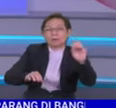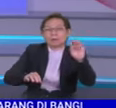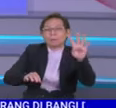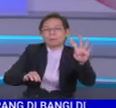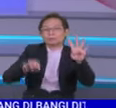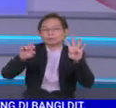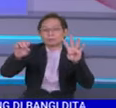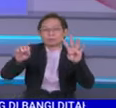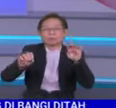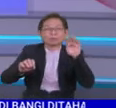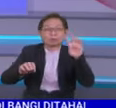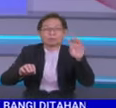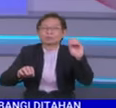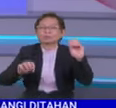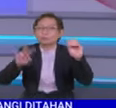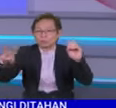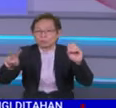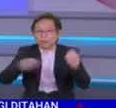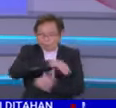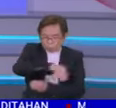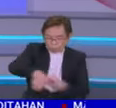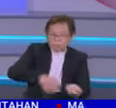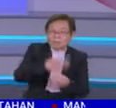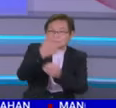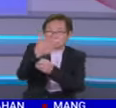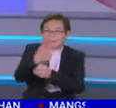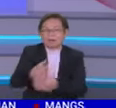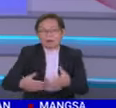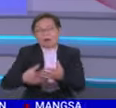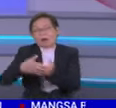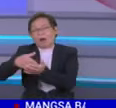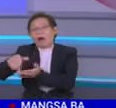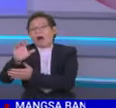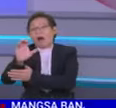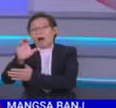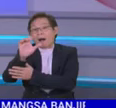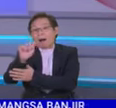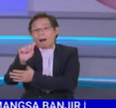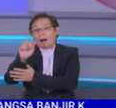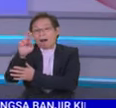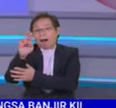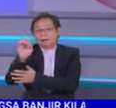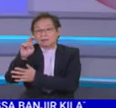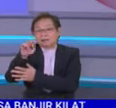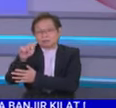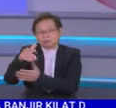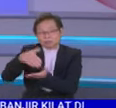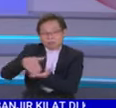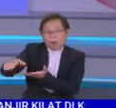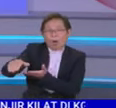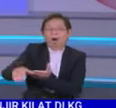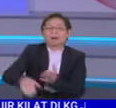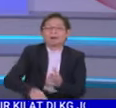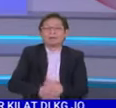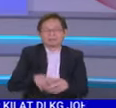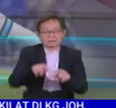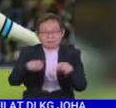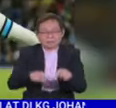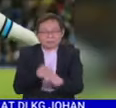kepada Manchester City di pusingan ketiga. Turut terkeluar Arsenal yang tewas 1-3 kepada Brighton di laman sendiri.